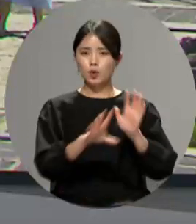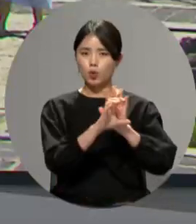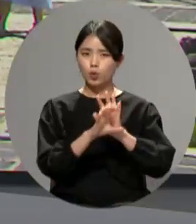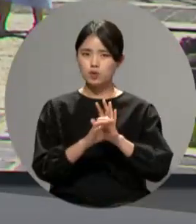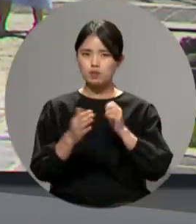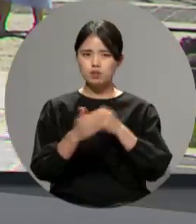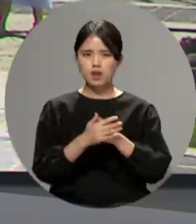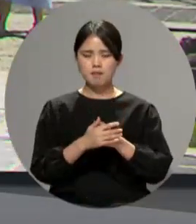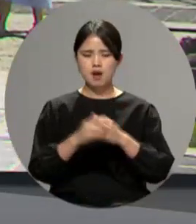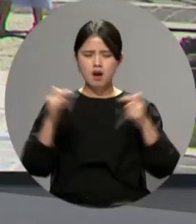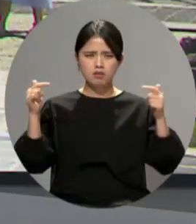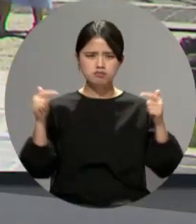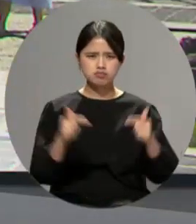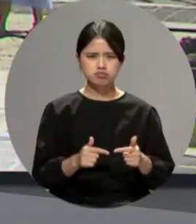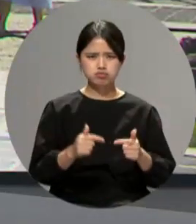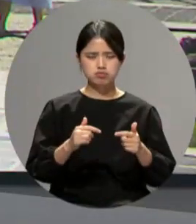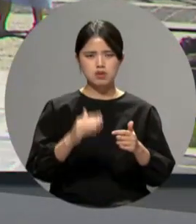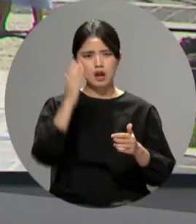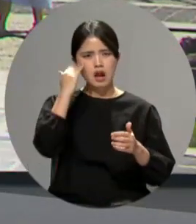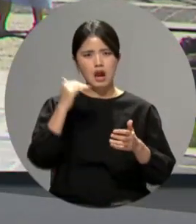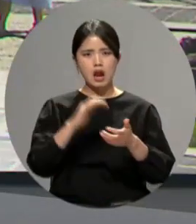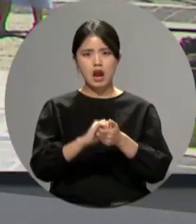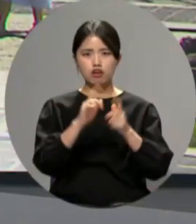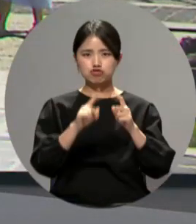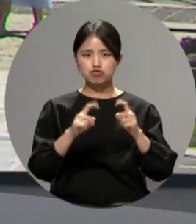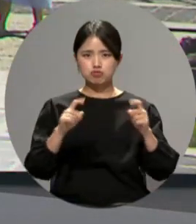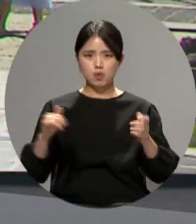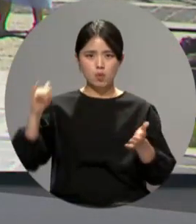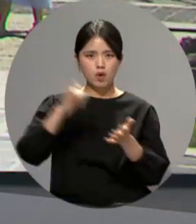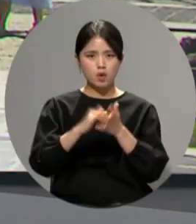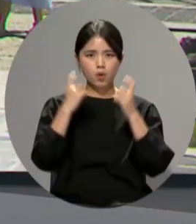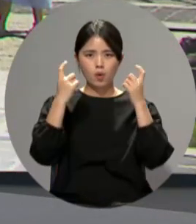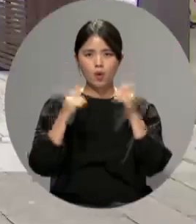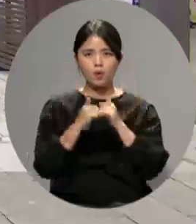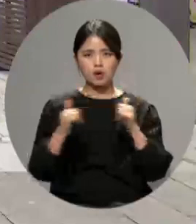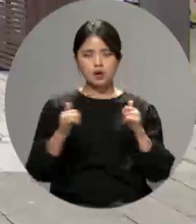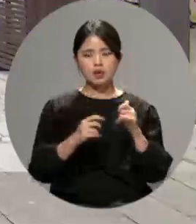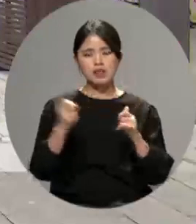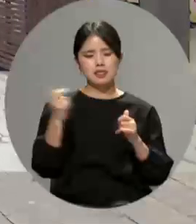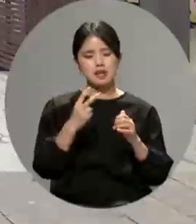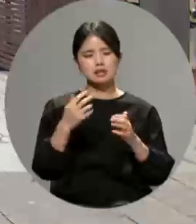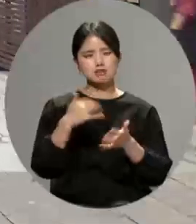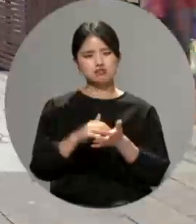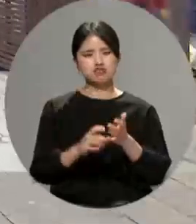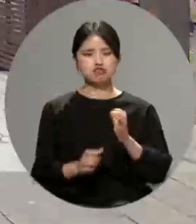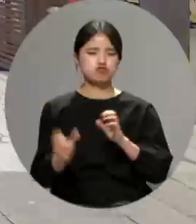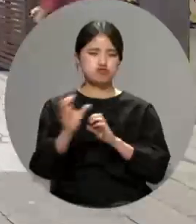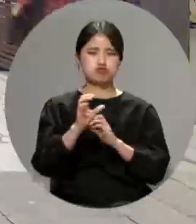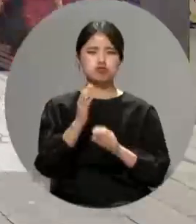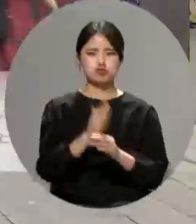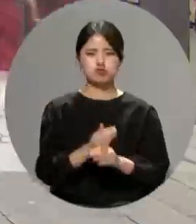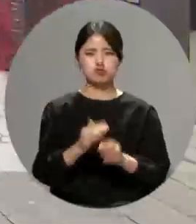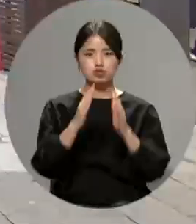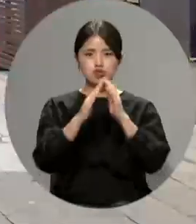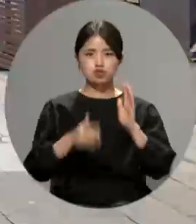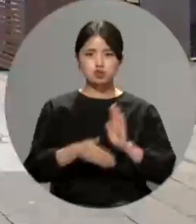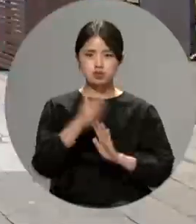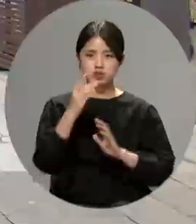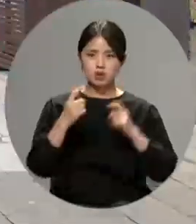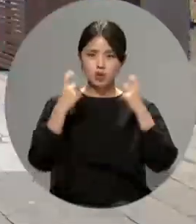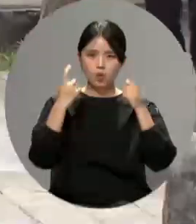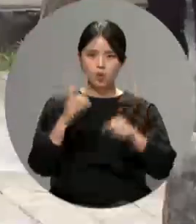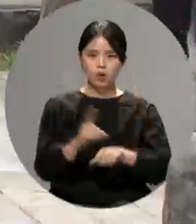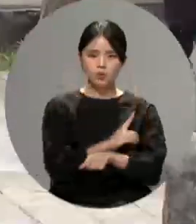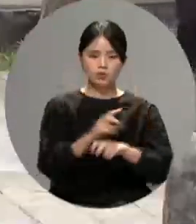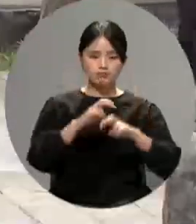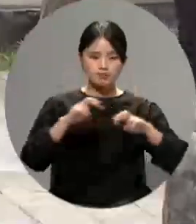코로나19로 급격히 줄었던 전주 한옥마을 외국인 관광객이 다소 회복세를 보이고 있습니다. 전주시는 관광 빅데이터